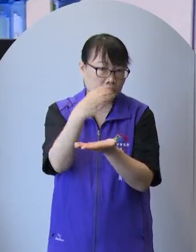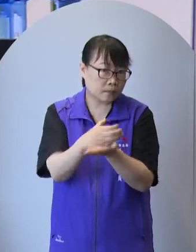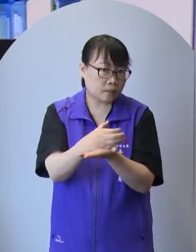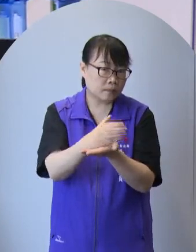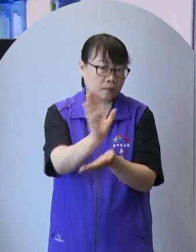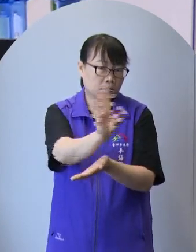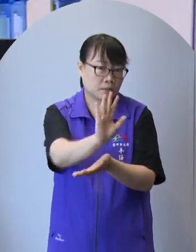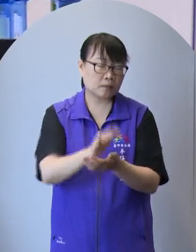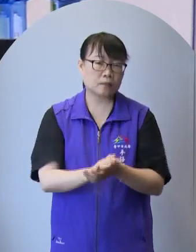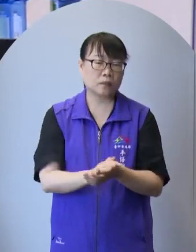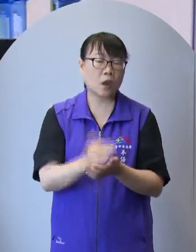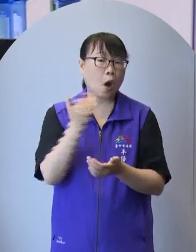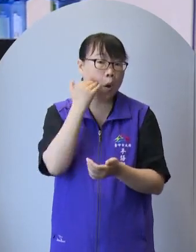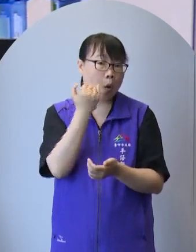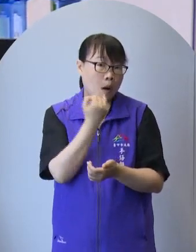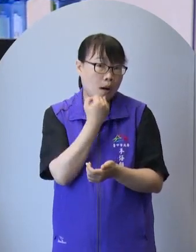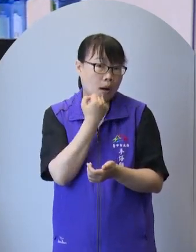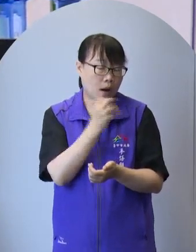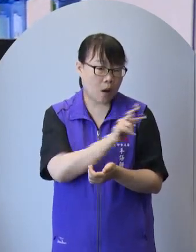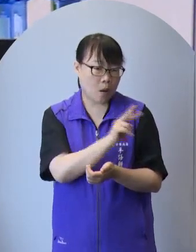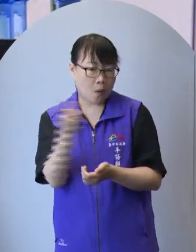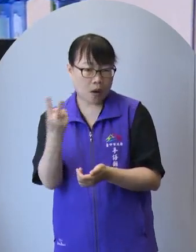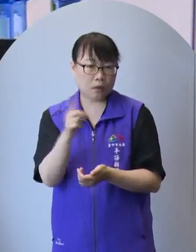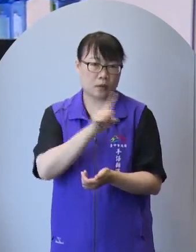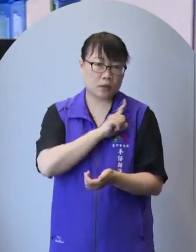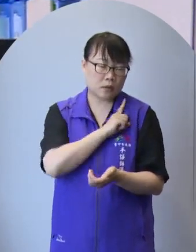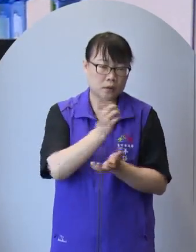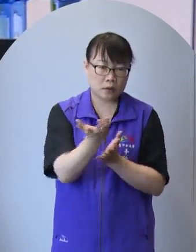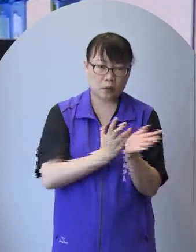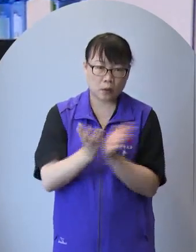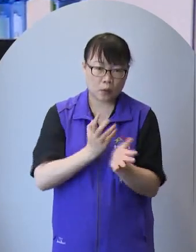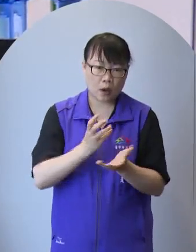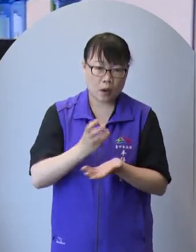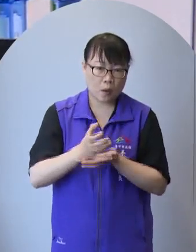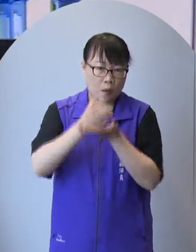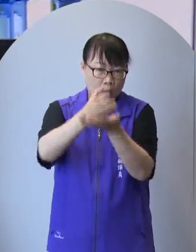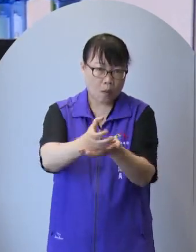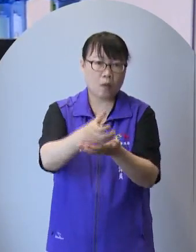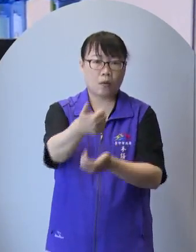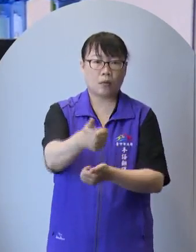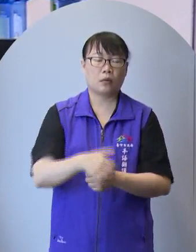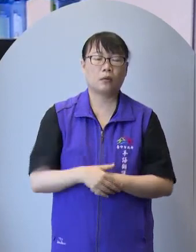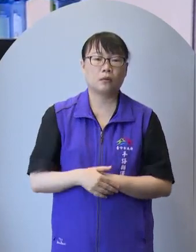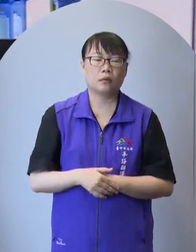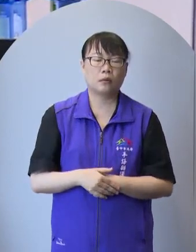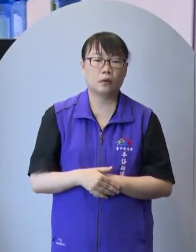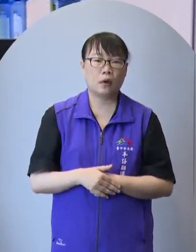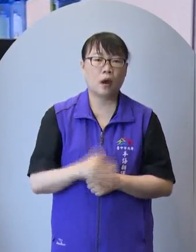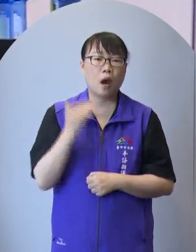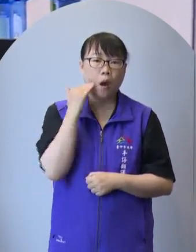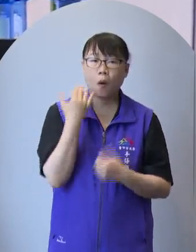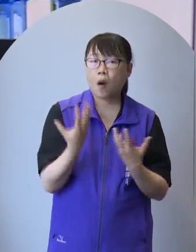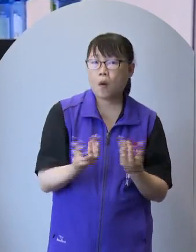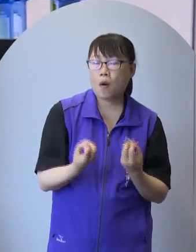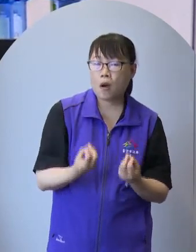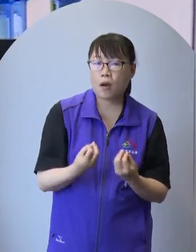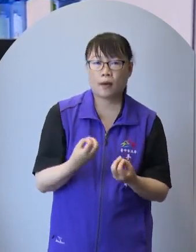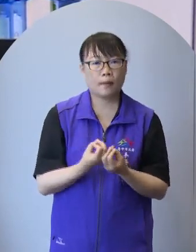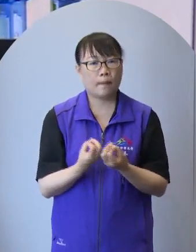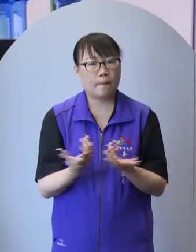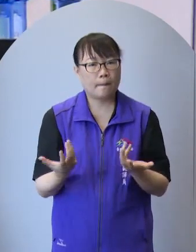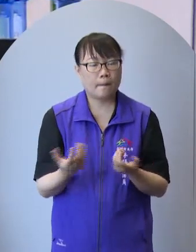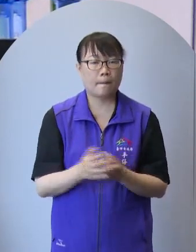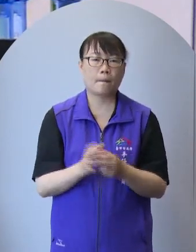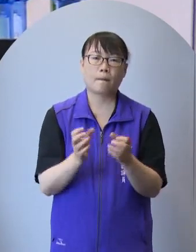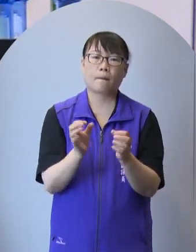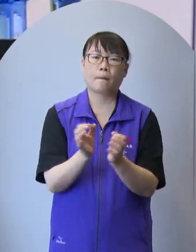好养成自己携带环保杯的一个习惯。那当然如果不是，如果你没有办法的话，那